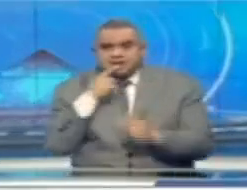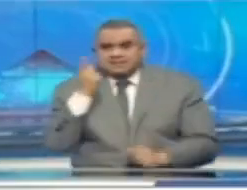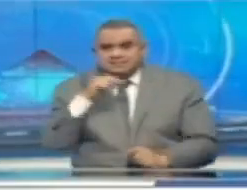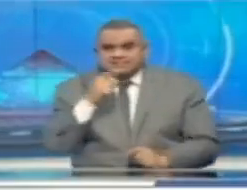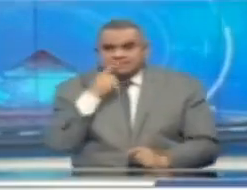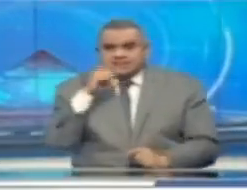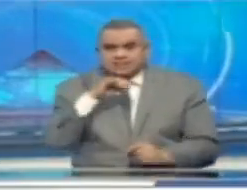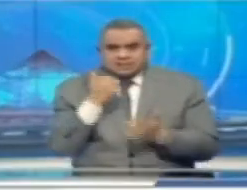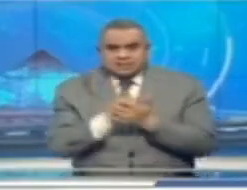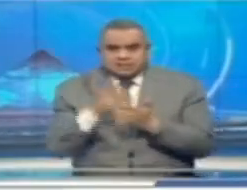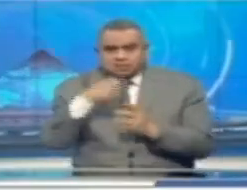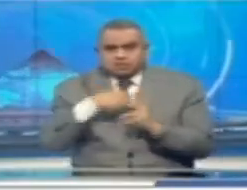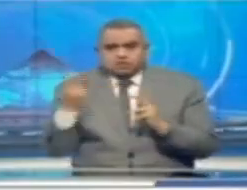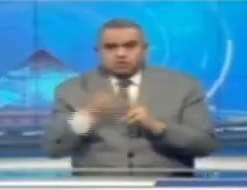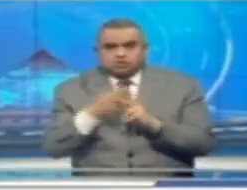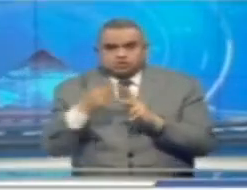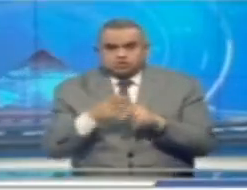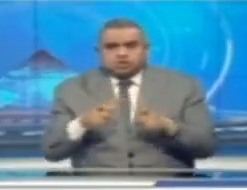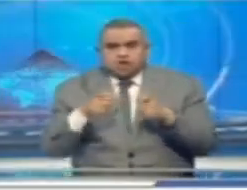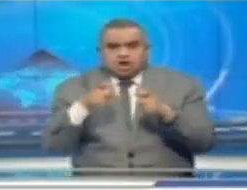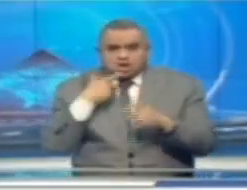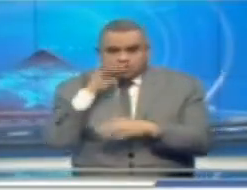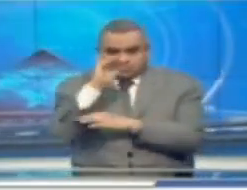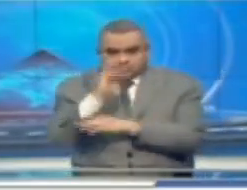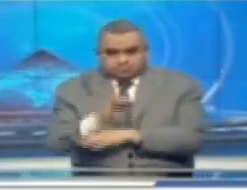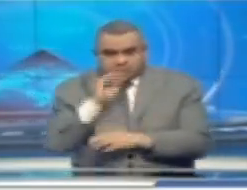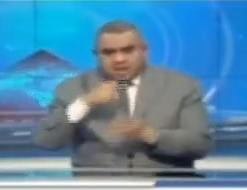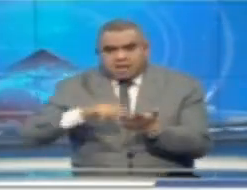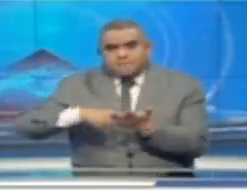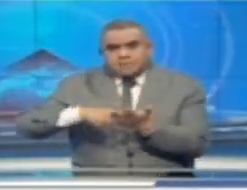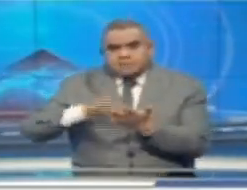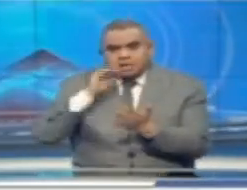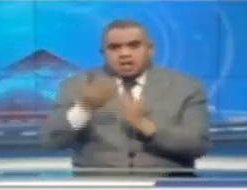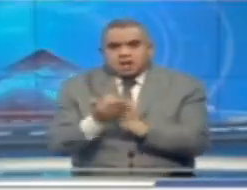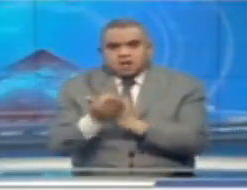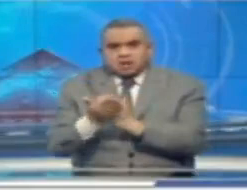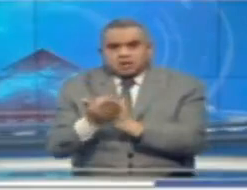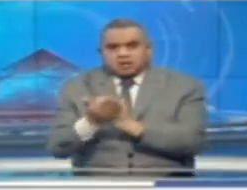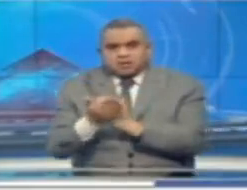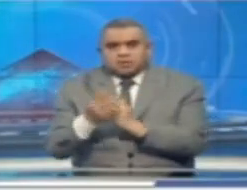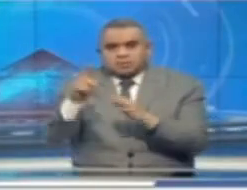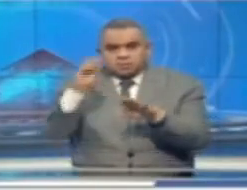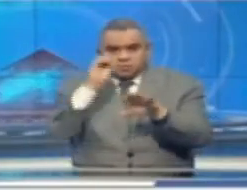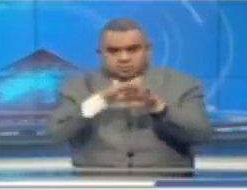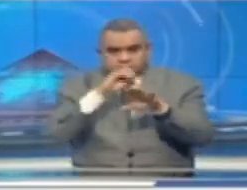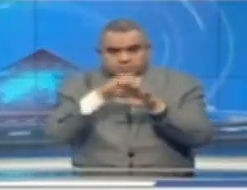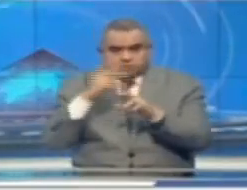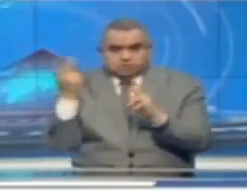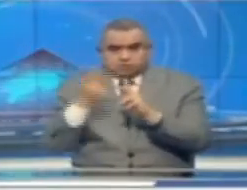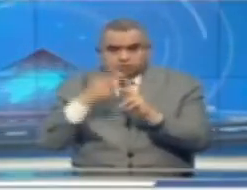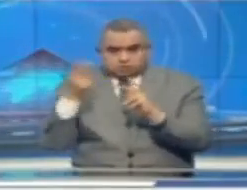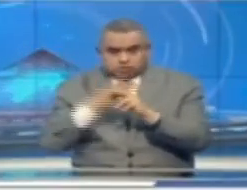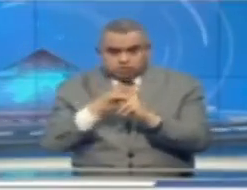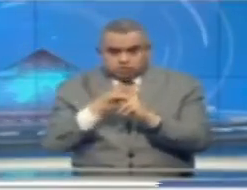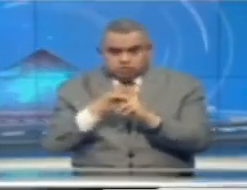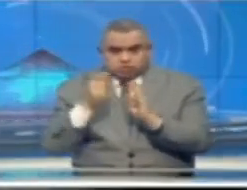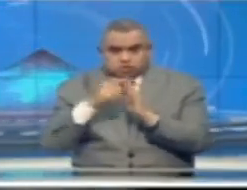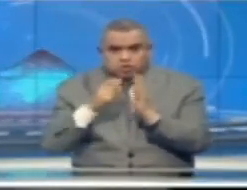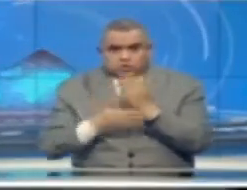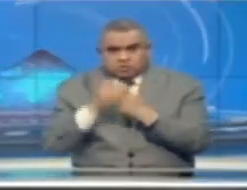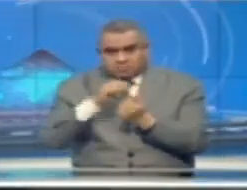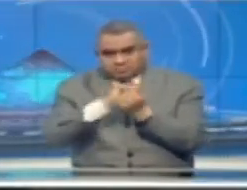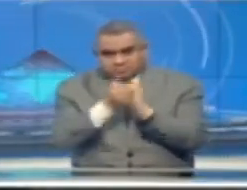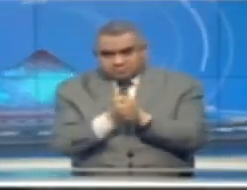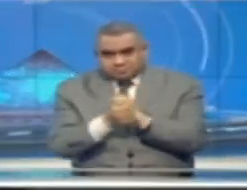لتلبية احتياجات المواطن من الخبز المدعم على بطاقة الدعم. أنا بطمن المواطن من هنا إن مفيش تغيير في